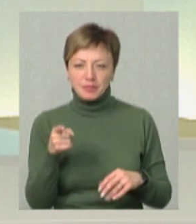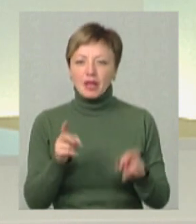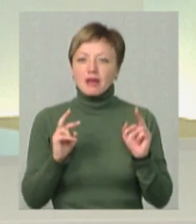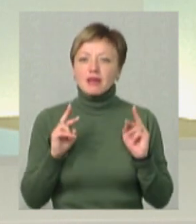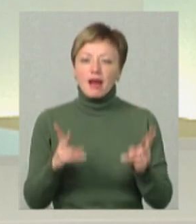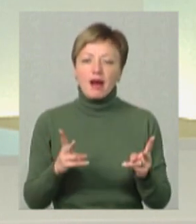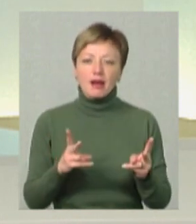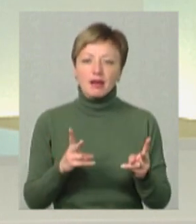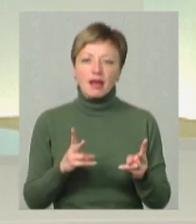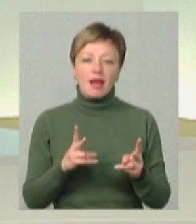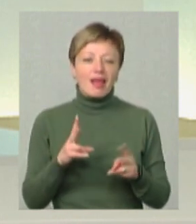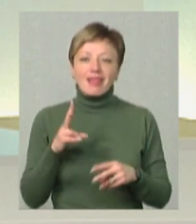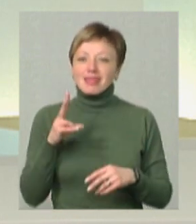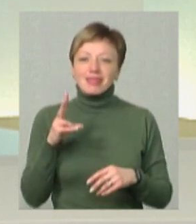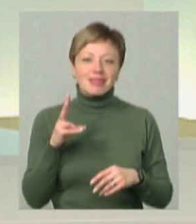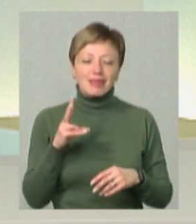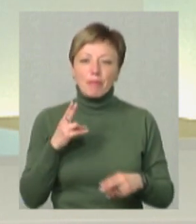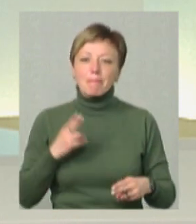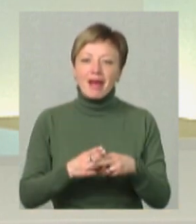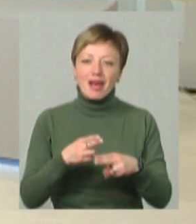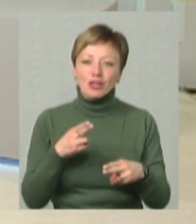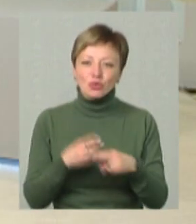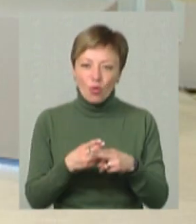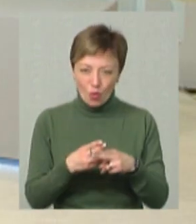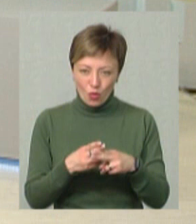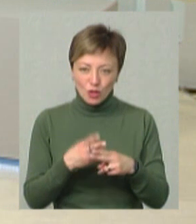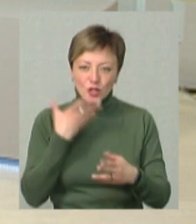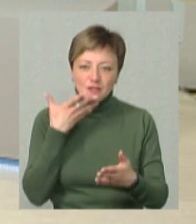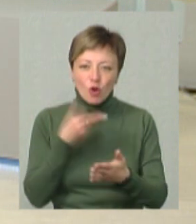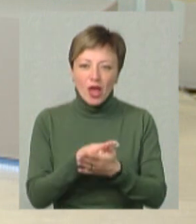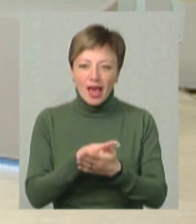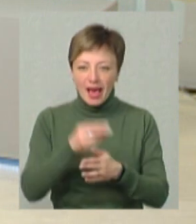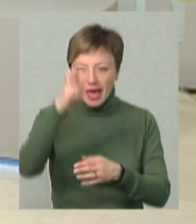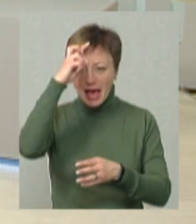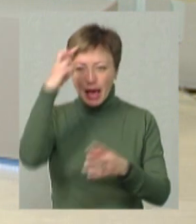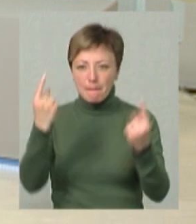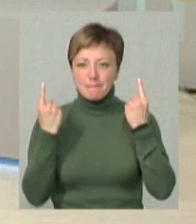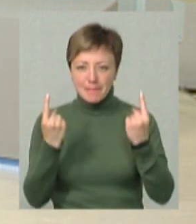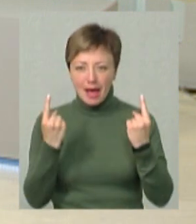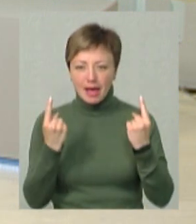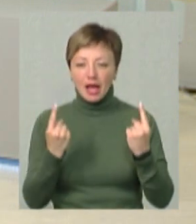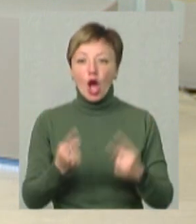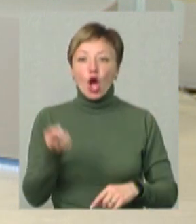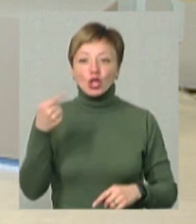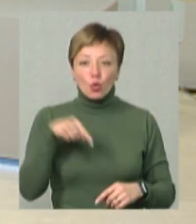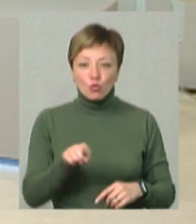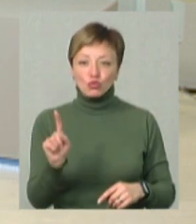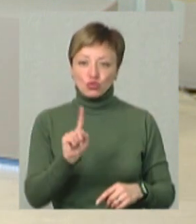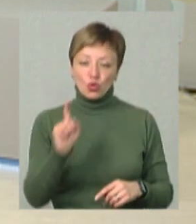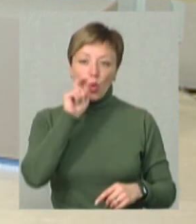як непереборну перешкоду до своєї імперії. Тому що